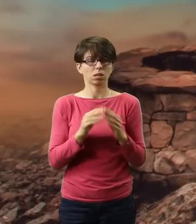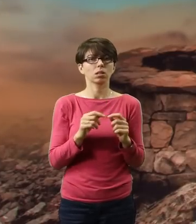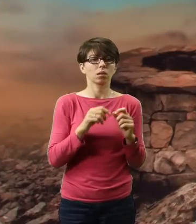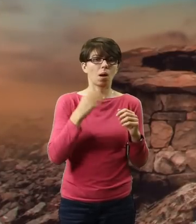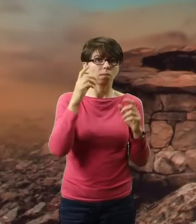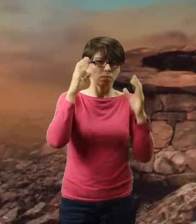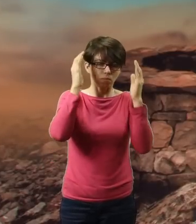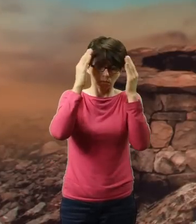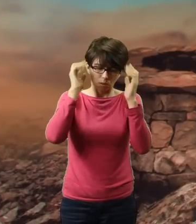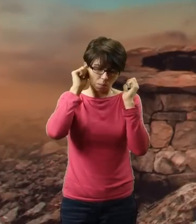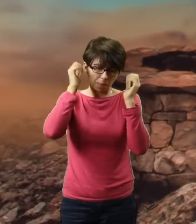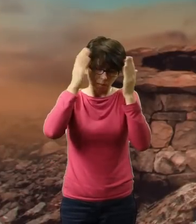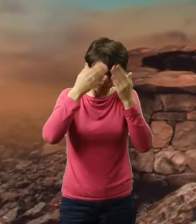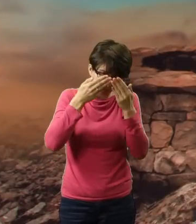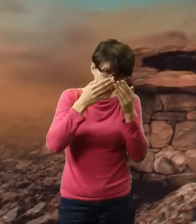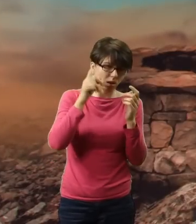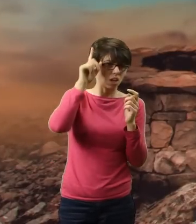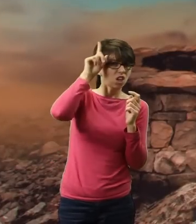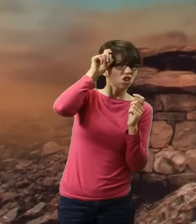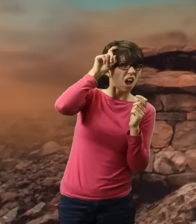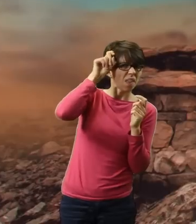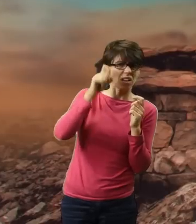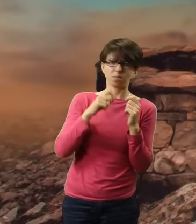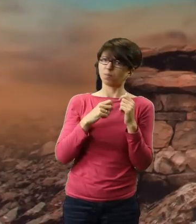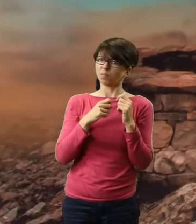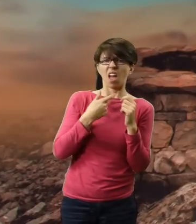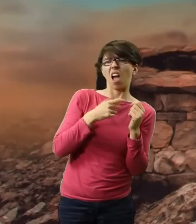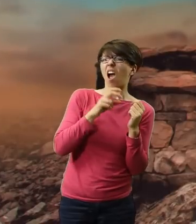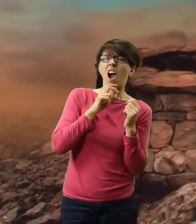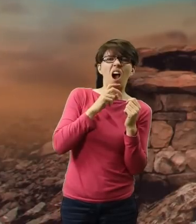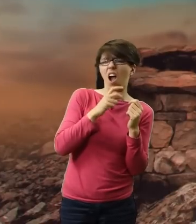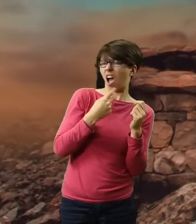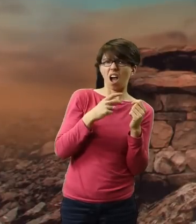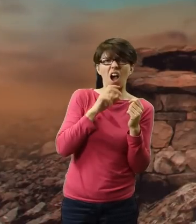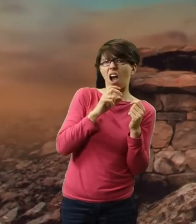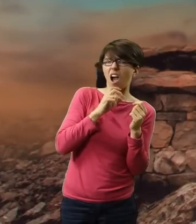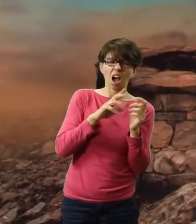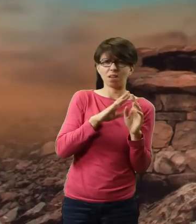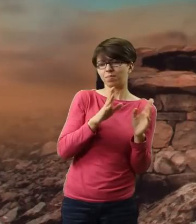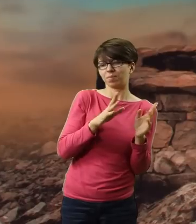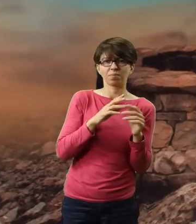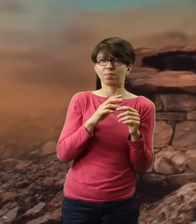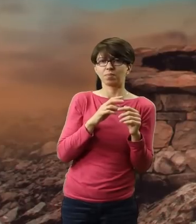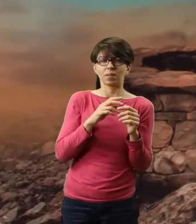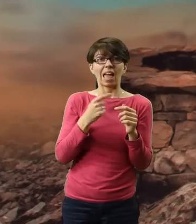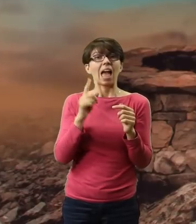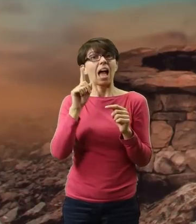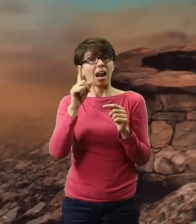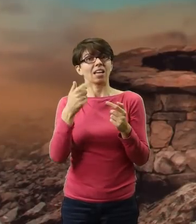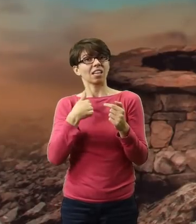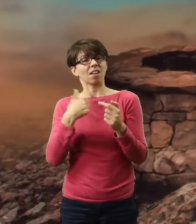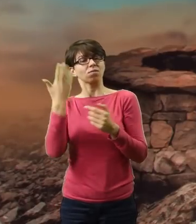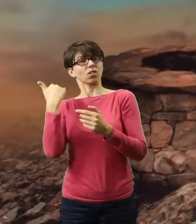prze przed złym duchem on tego jakby nie widział Ja miałem zanim on odebrał świadomość